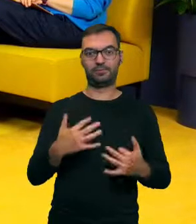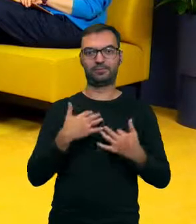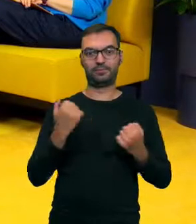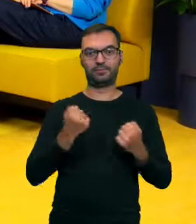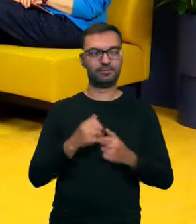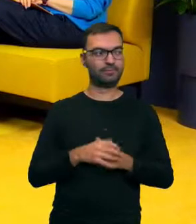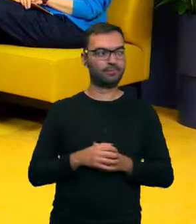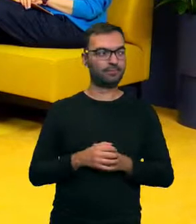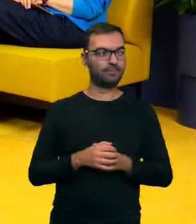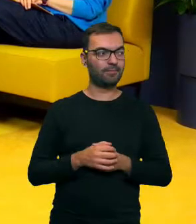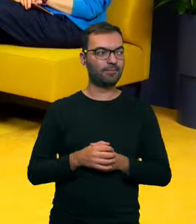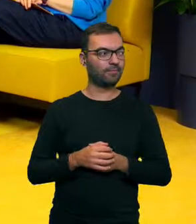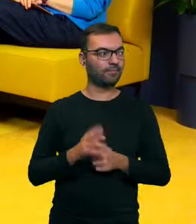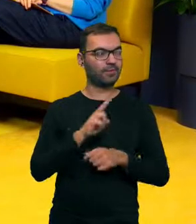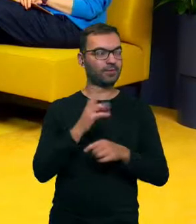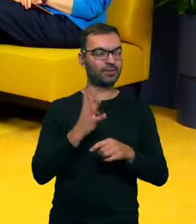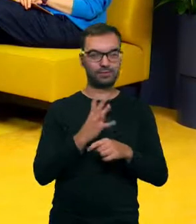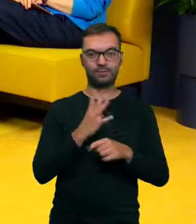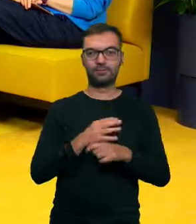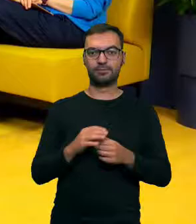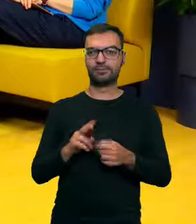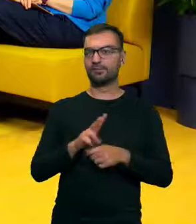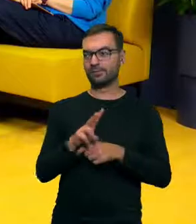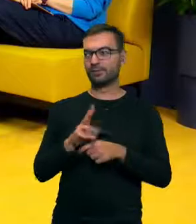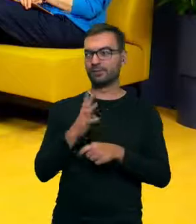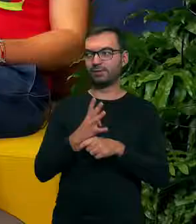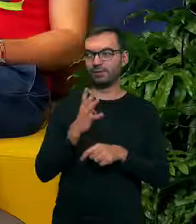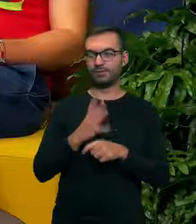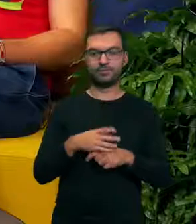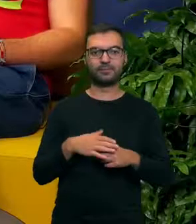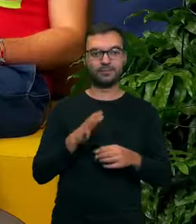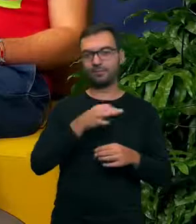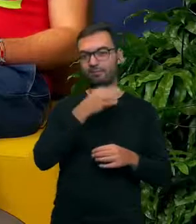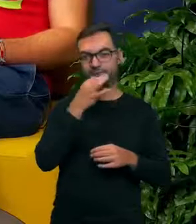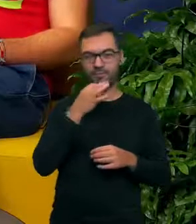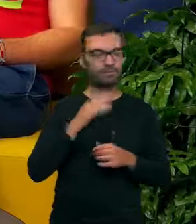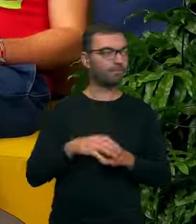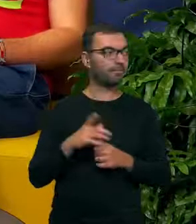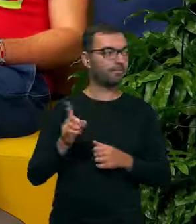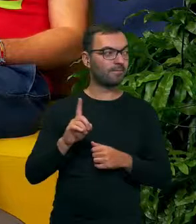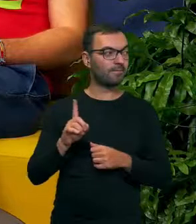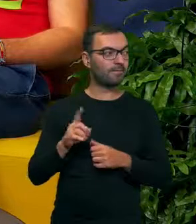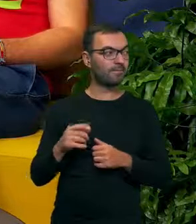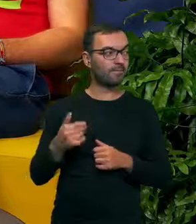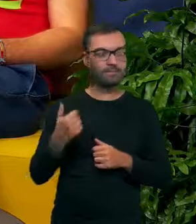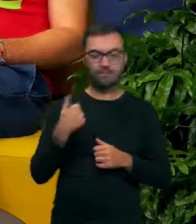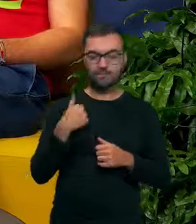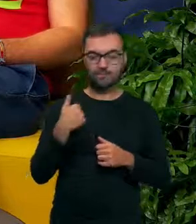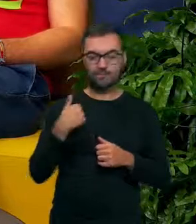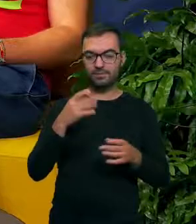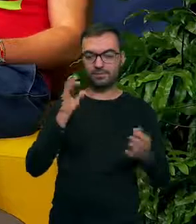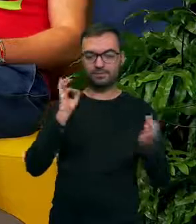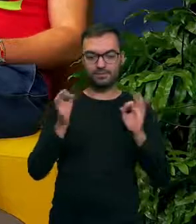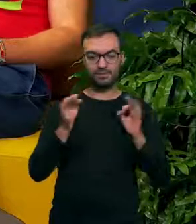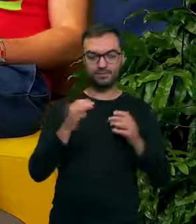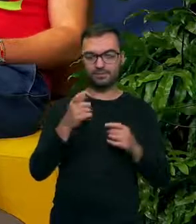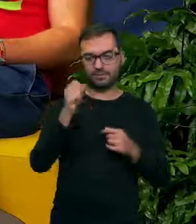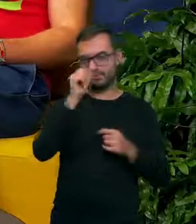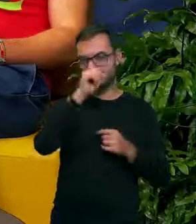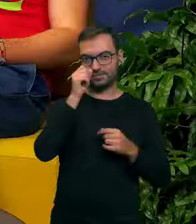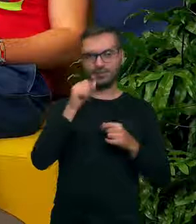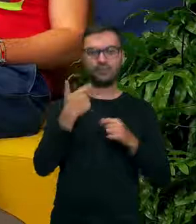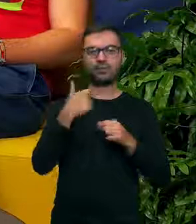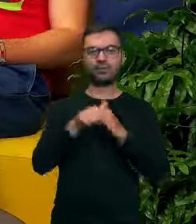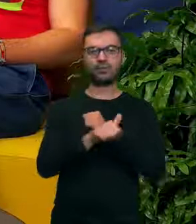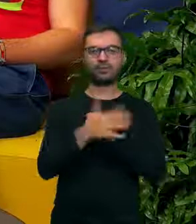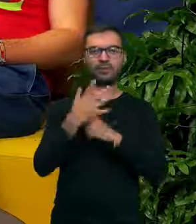Jakby o to chodzi. 2,40. Paliwo do... No, przepraszam, 2,40. Będę poprawiał... Ja 2,40. Nie, bo się wdarła jakaś taka informacja, Kochnik, to jest